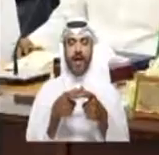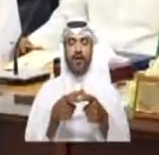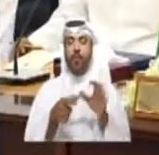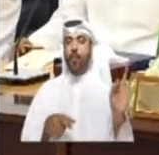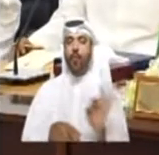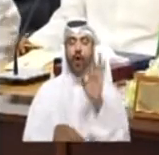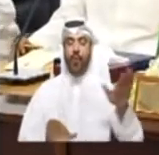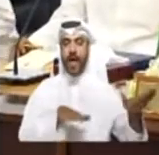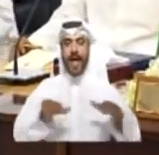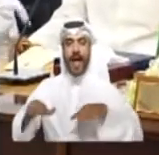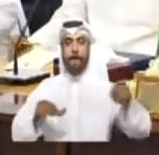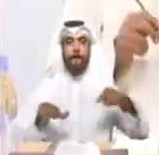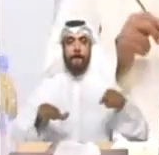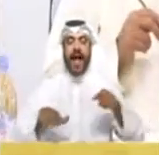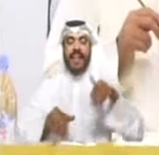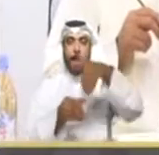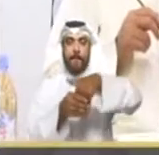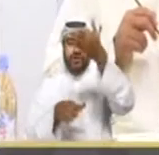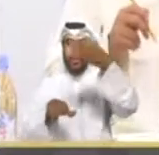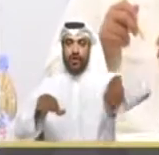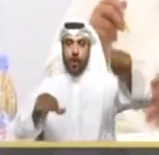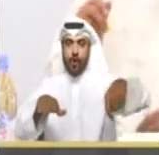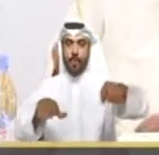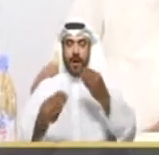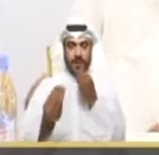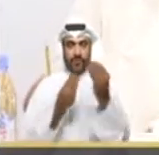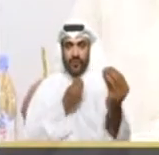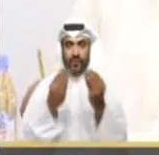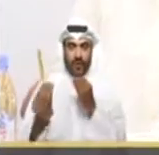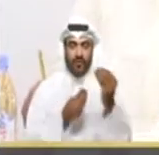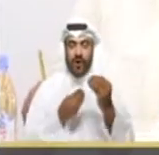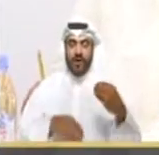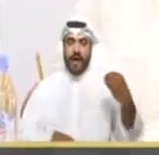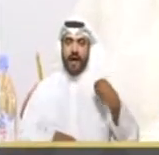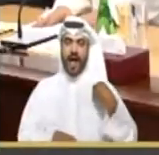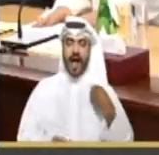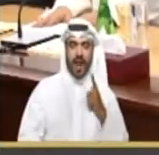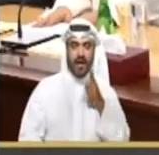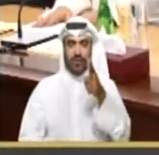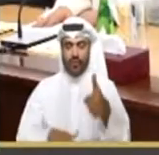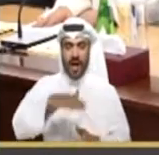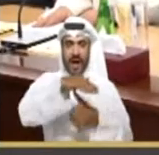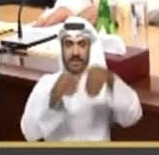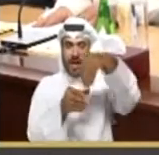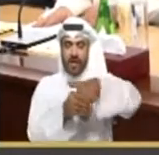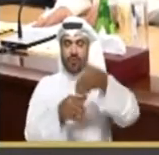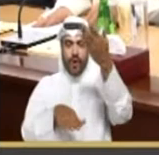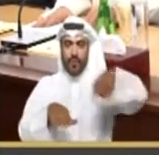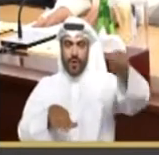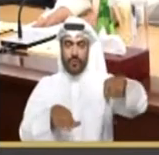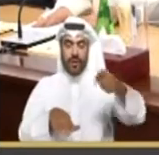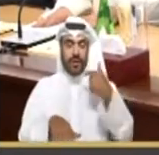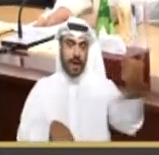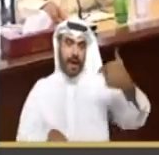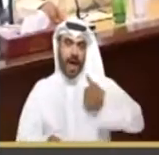الأمة بالإيجابي. وكان الغانم قد أوضح أنه كلف من قبل حضرة صاحب السمو أمير البلاد الشيخ صباح